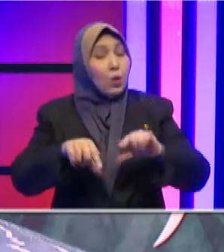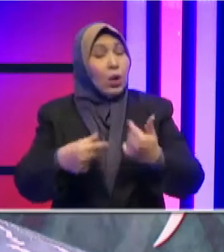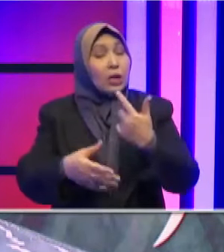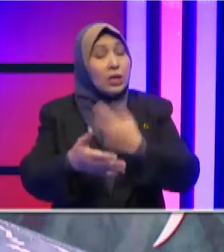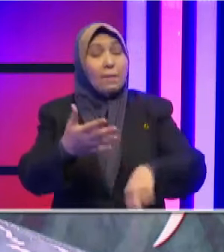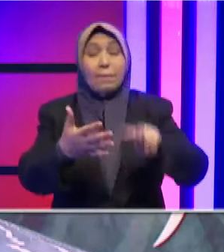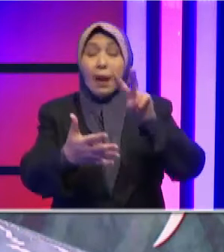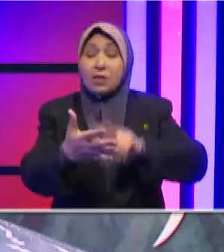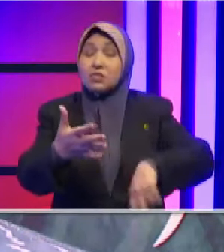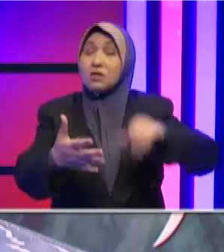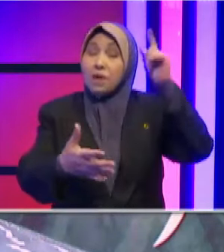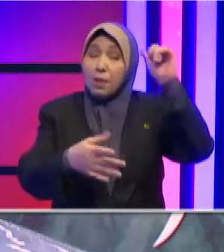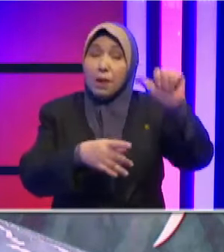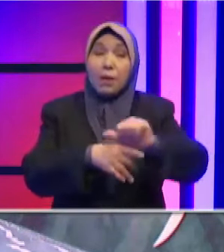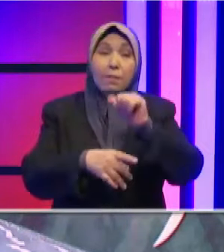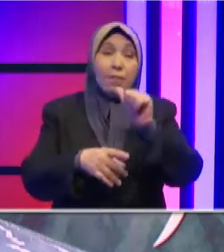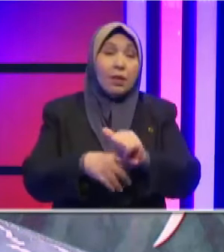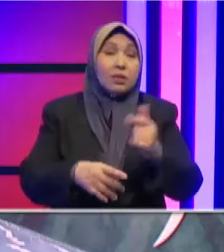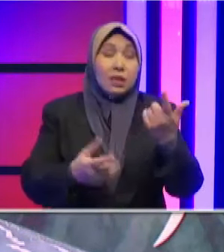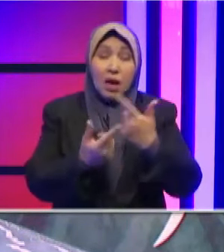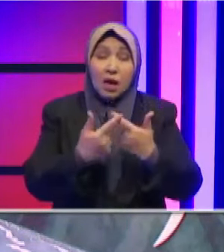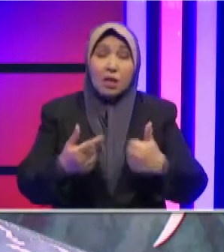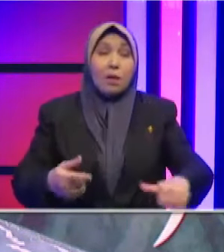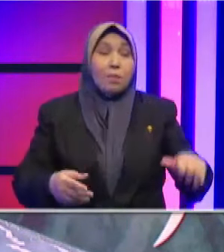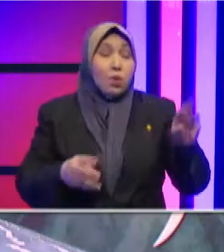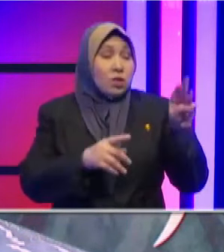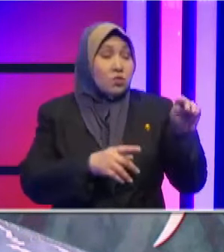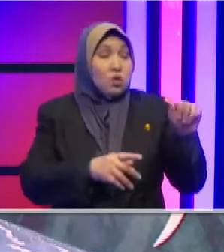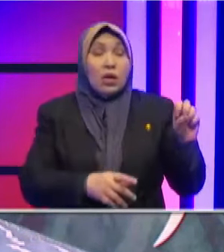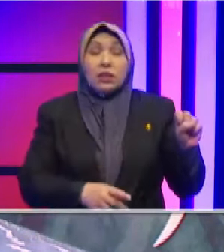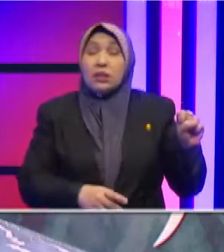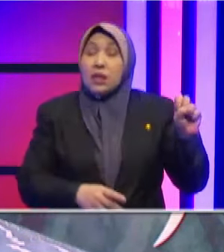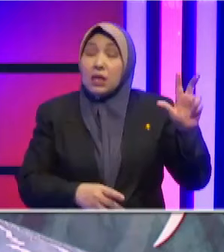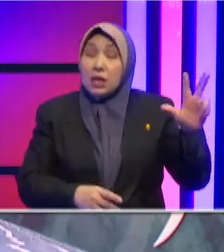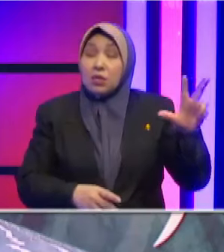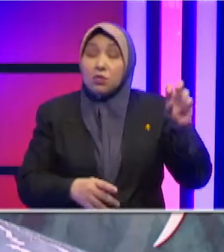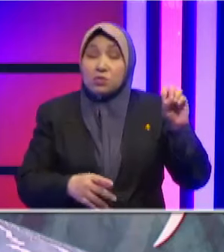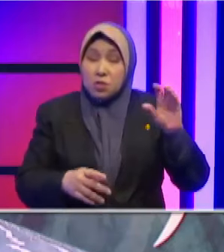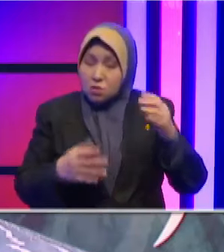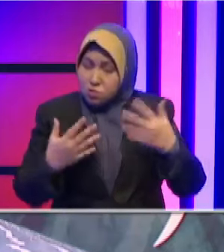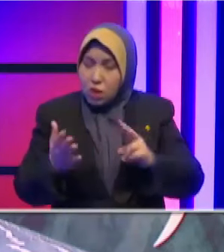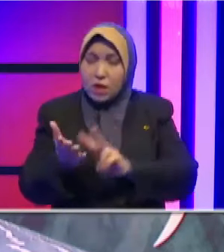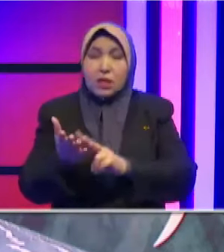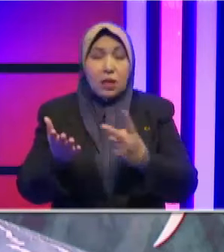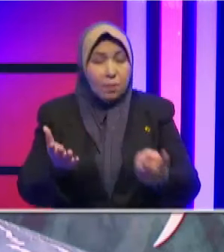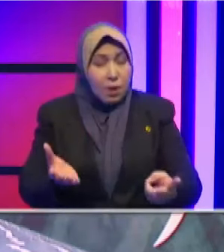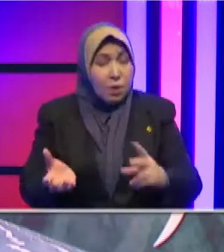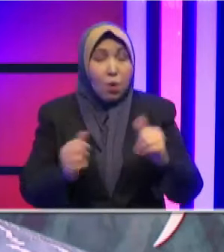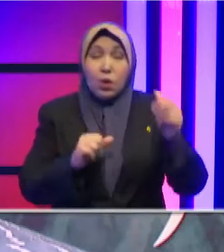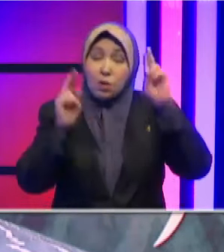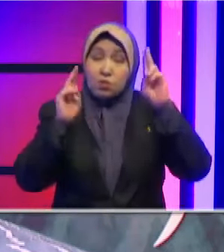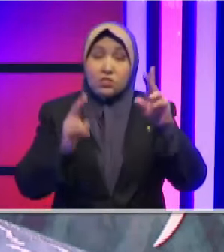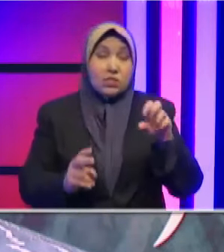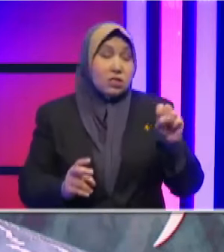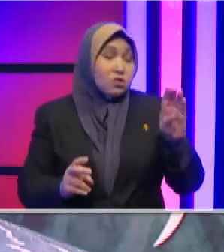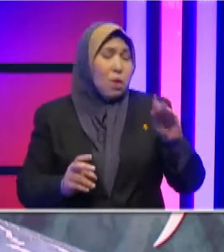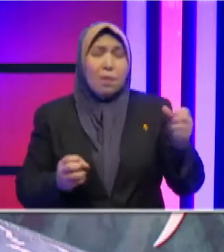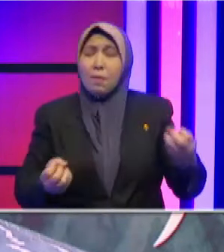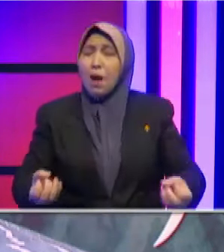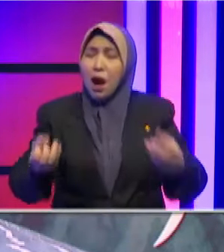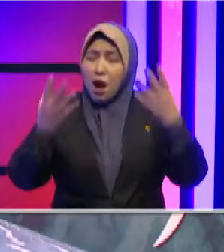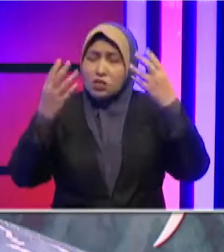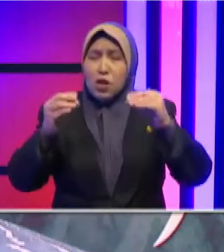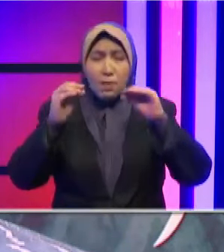faham amal Masya Allah tadi mau ke 137 sebagiannya telah ditanda Bollywood Sjafri banyak pengajaran-pengajaran